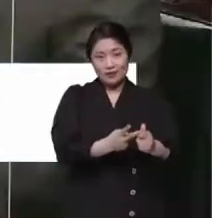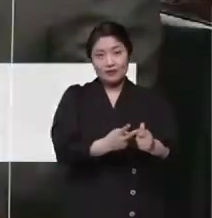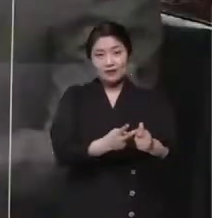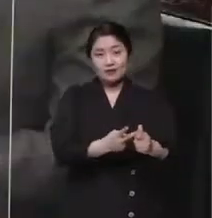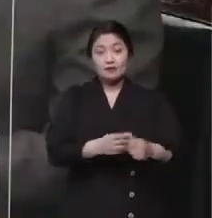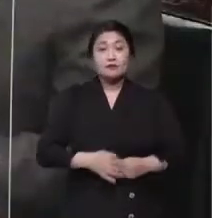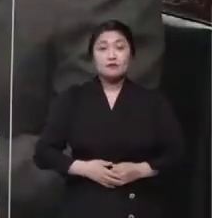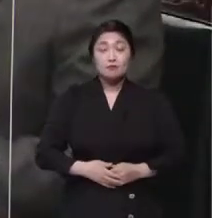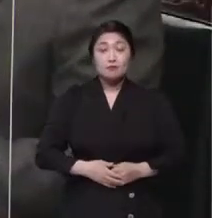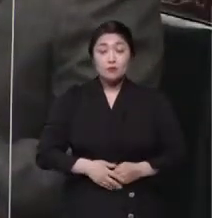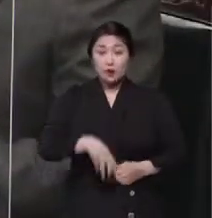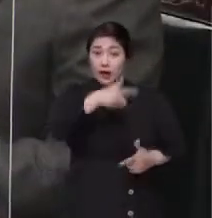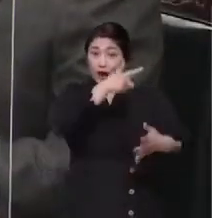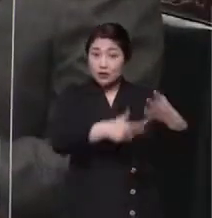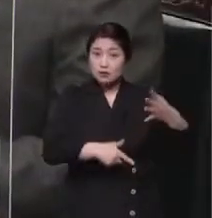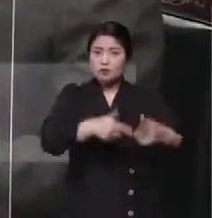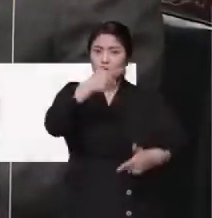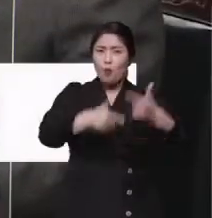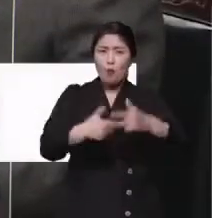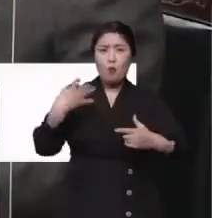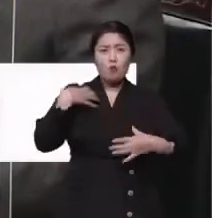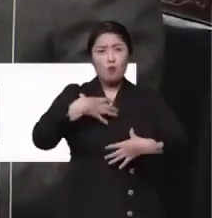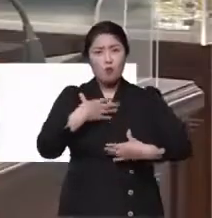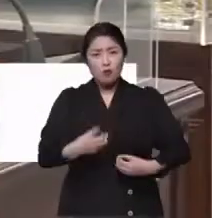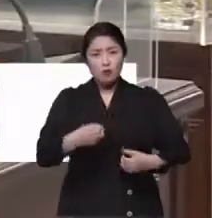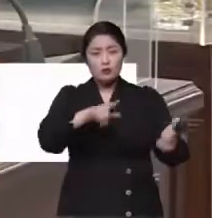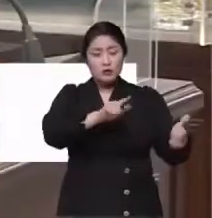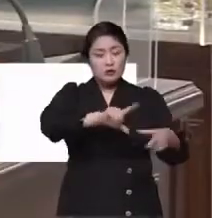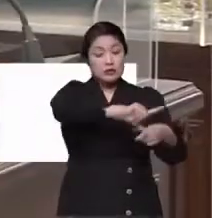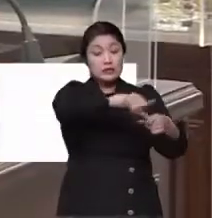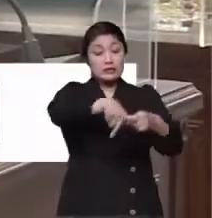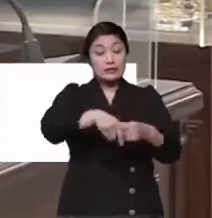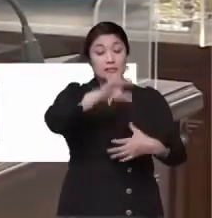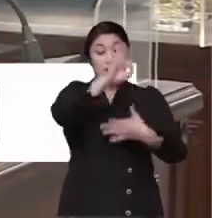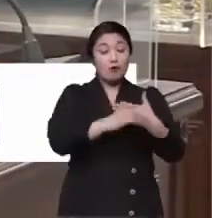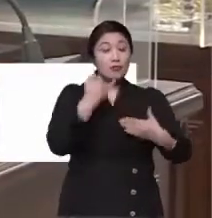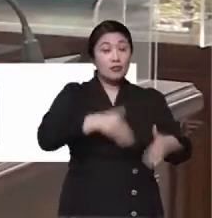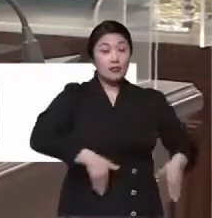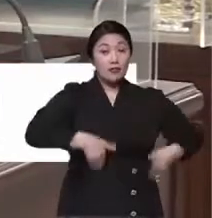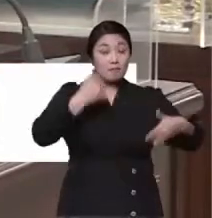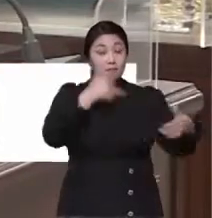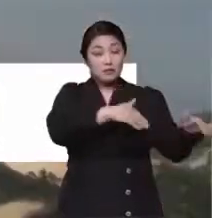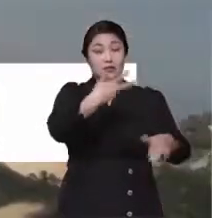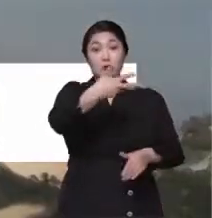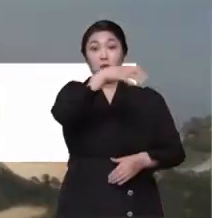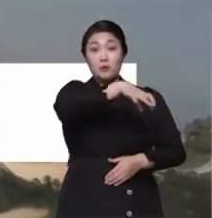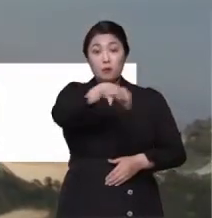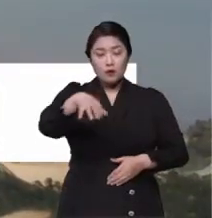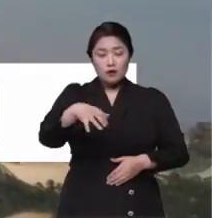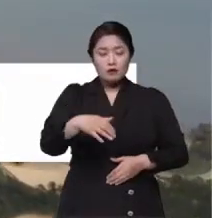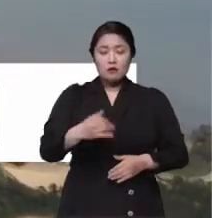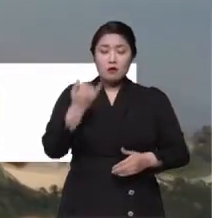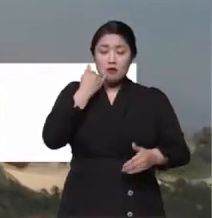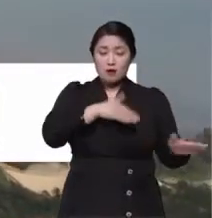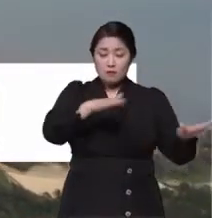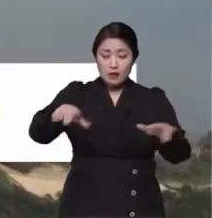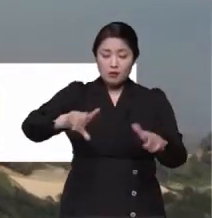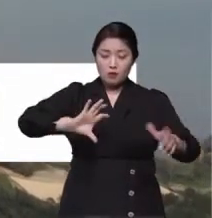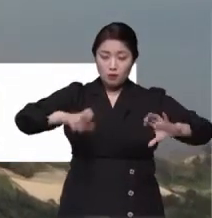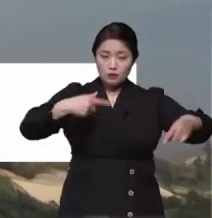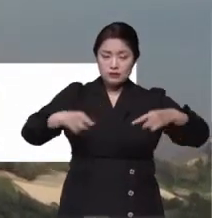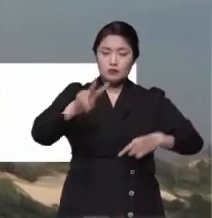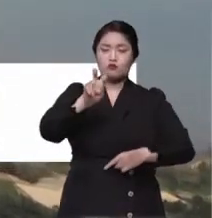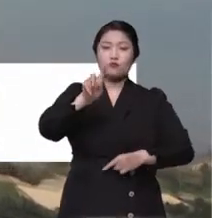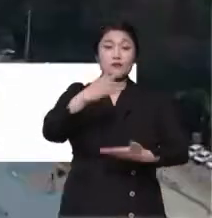행보입니다. 강진과 목포, 무안 등 연안을 끼고 있는 서남권 8개 단체장들은 해양수산정책